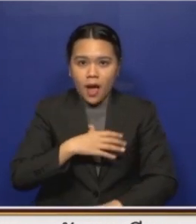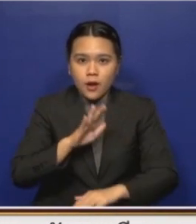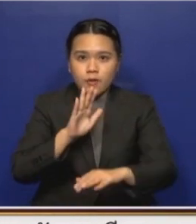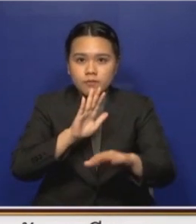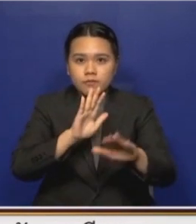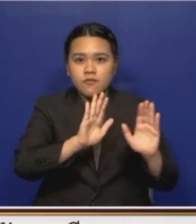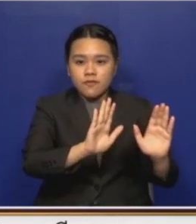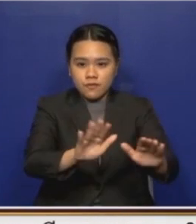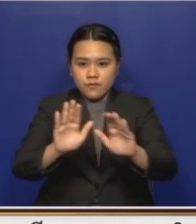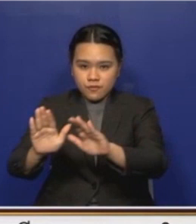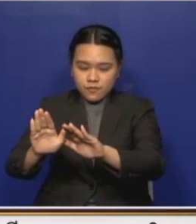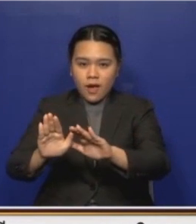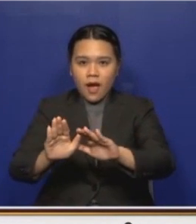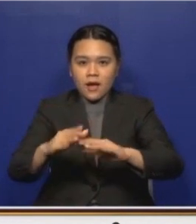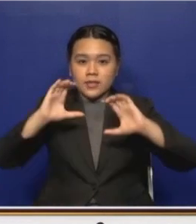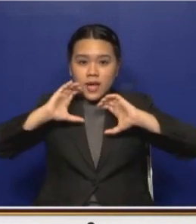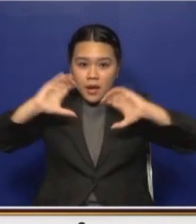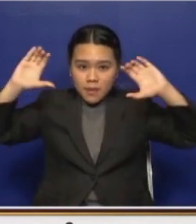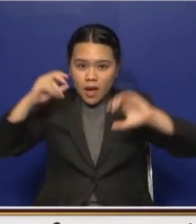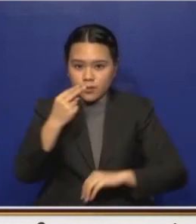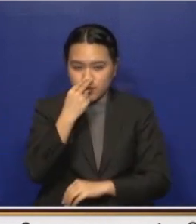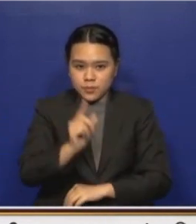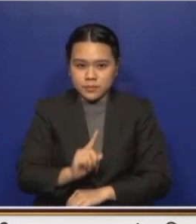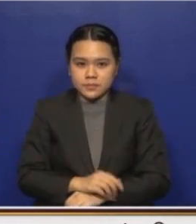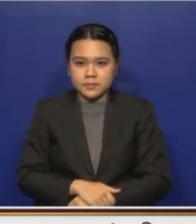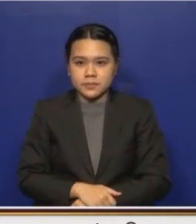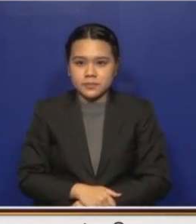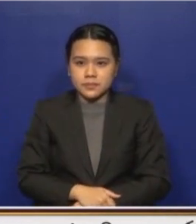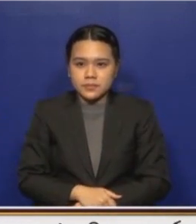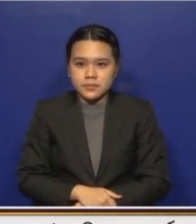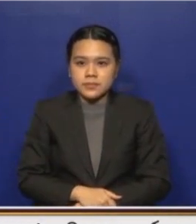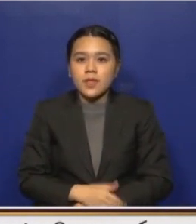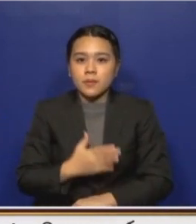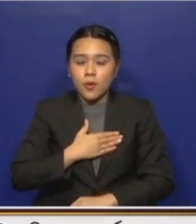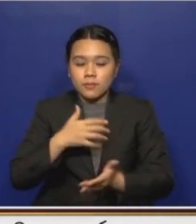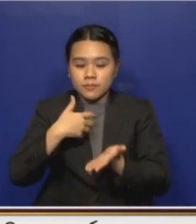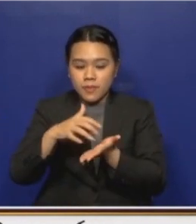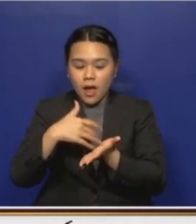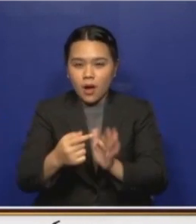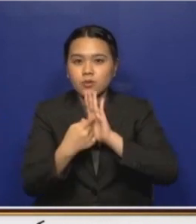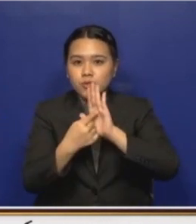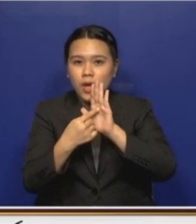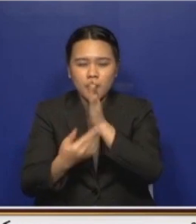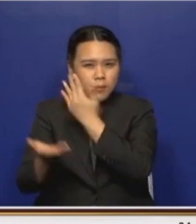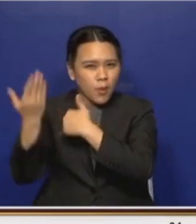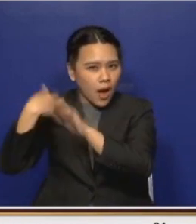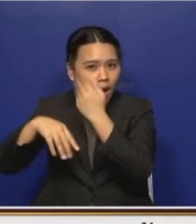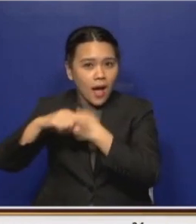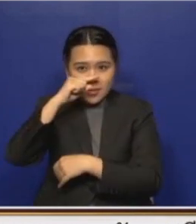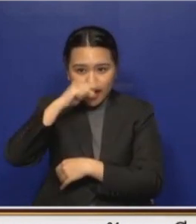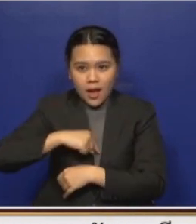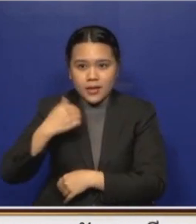าสตร์ใกล้ๆของคนไทยนะฮะในช่วงชีวิตของผมเนี่ยนายกรัฐมนตรีได้ออกกฎหมาย